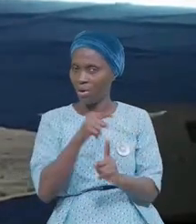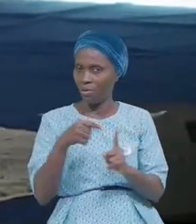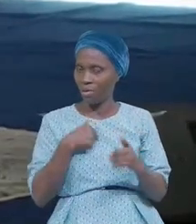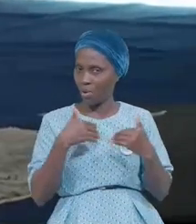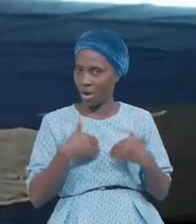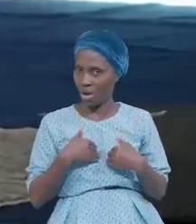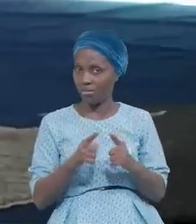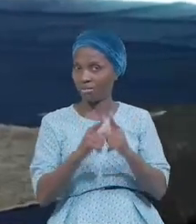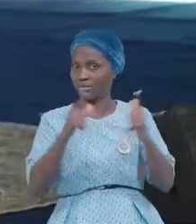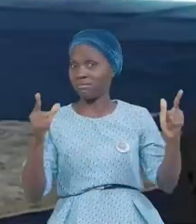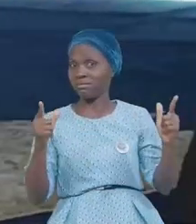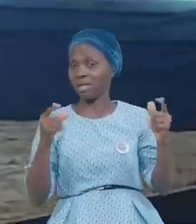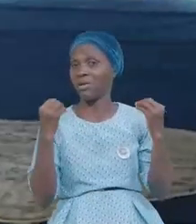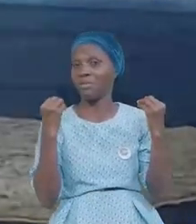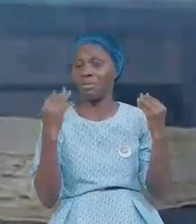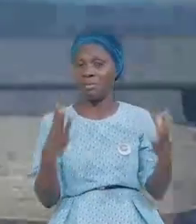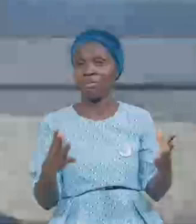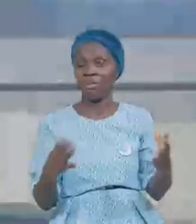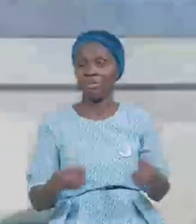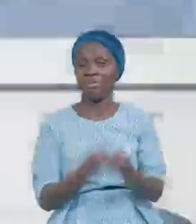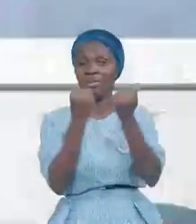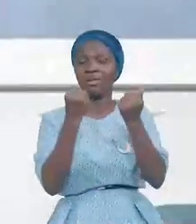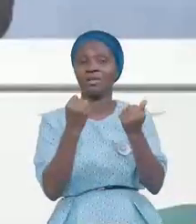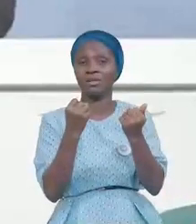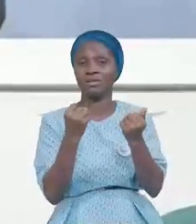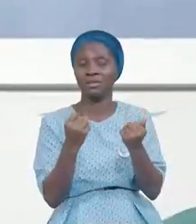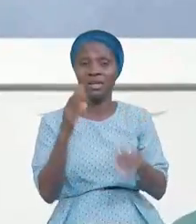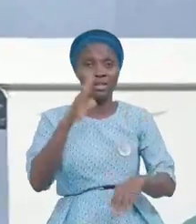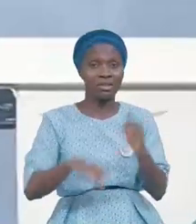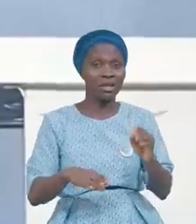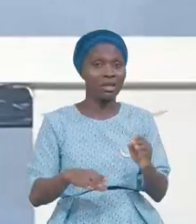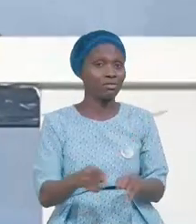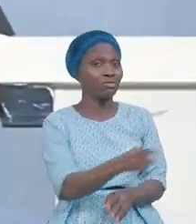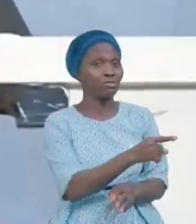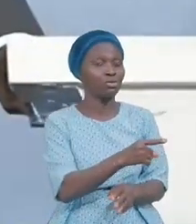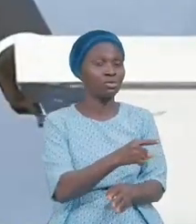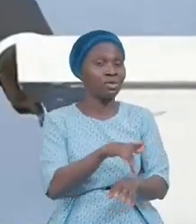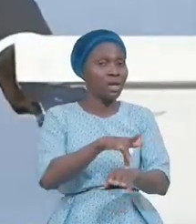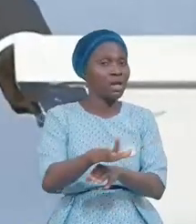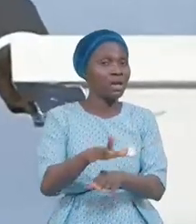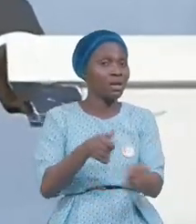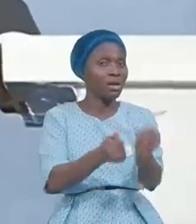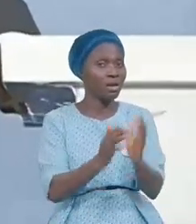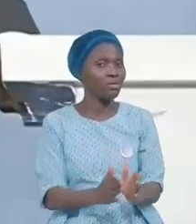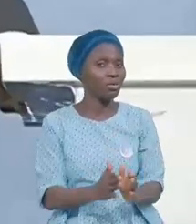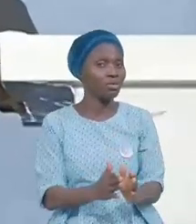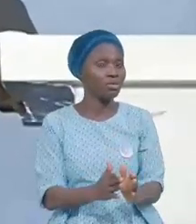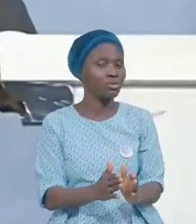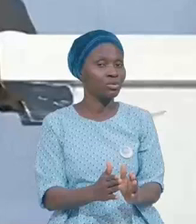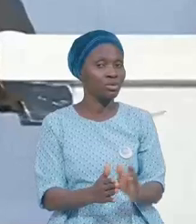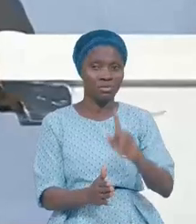grands problèmes que ses premiers disciples et espérer vaincre,